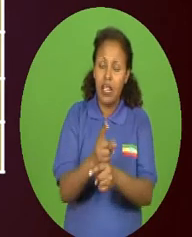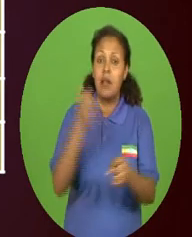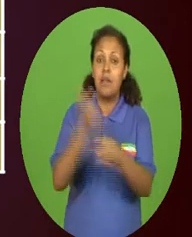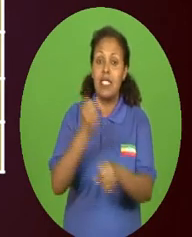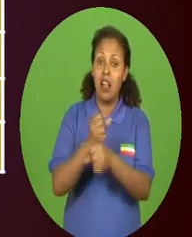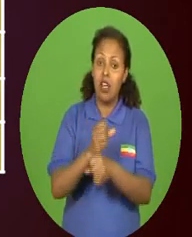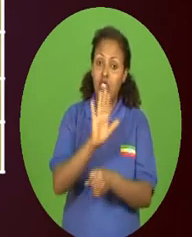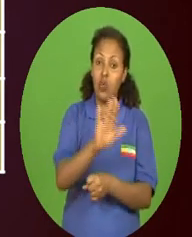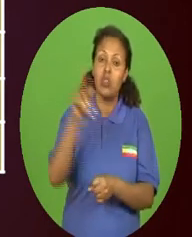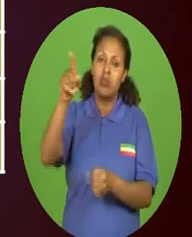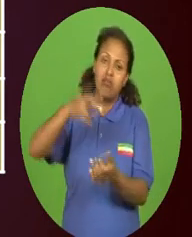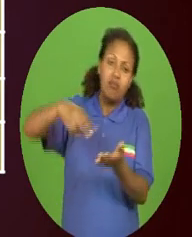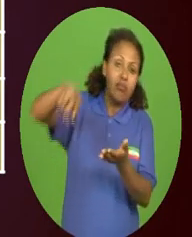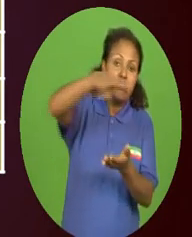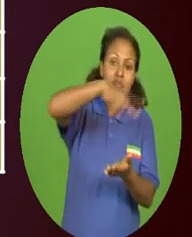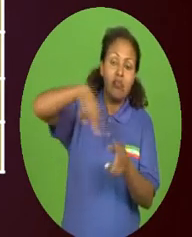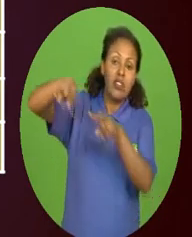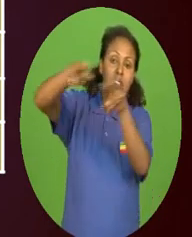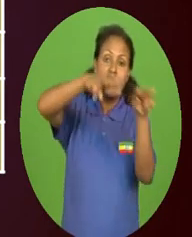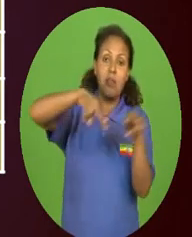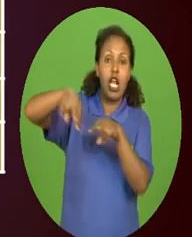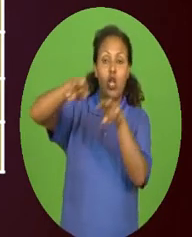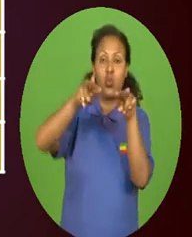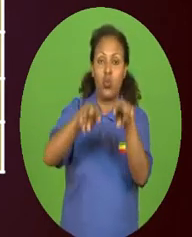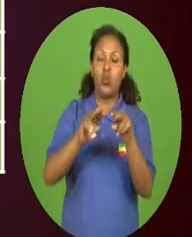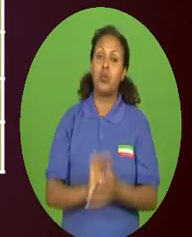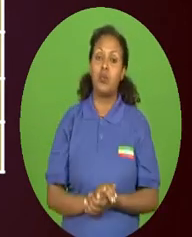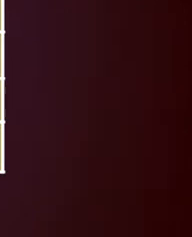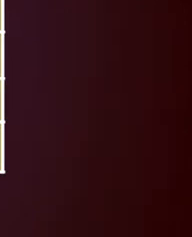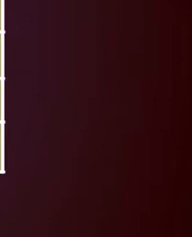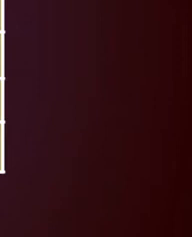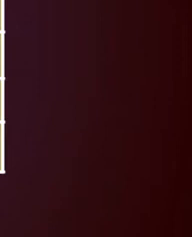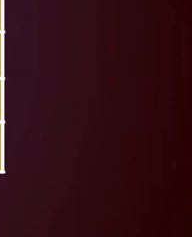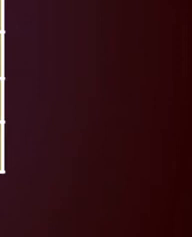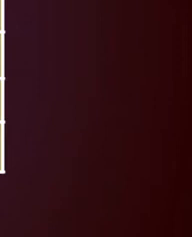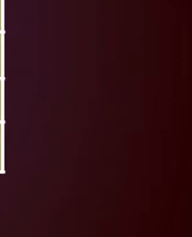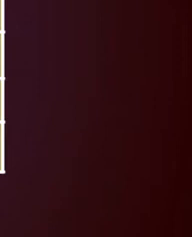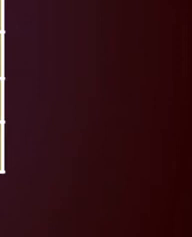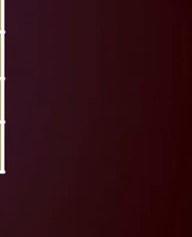እንዲሰሩ የታዘዙትን በአግባቡ መስራታቸውን ተዘዋውረው ይመልከቱ።